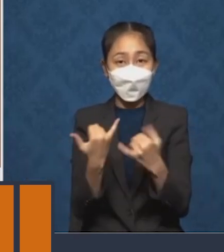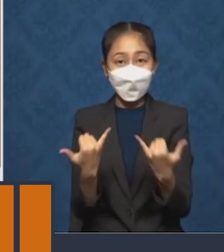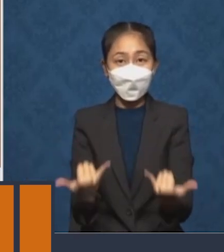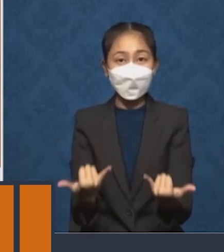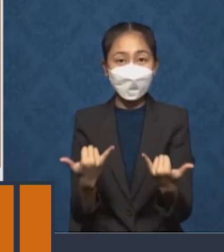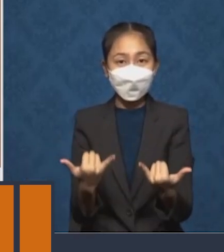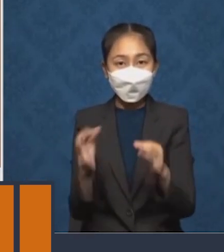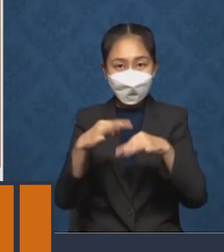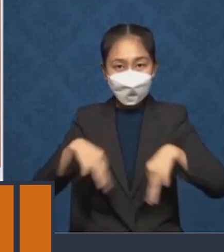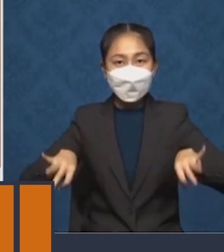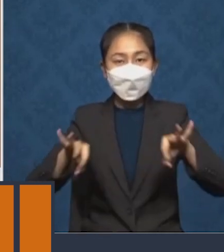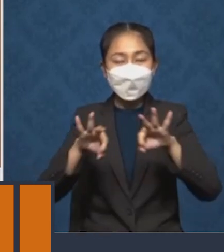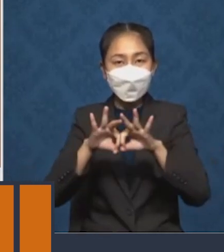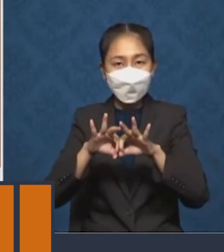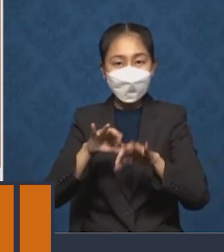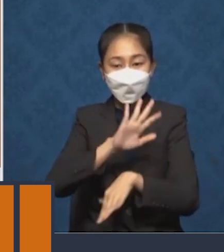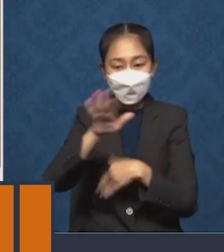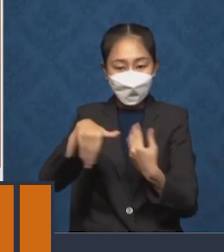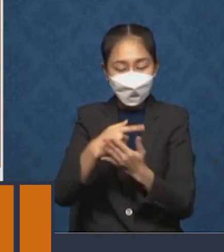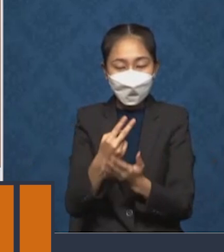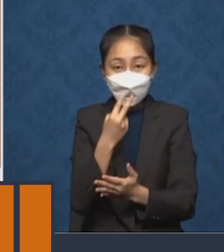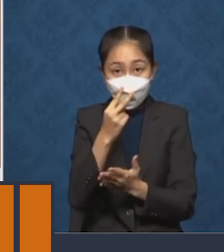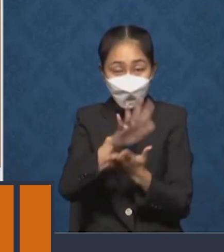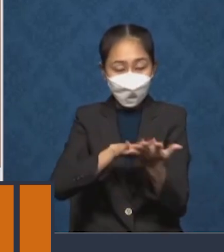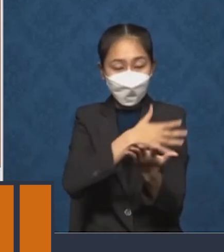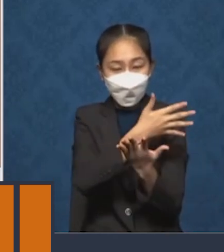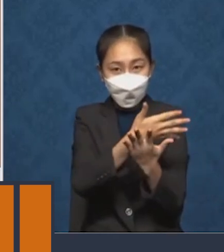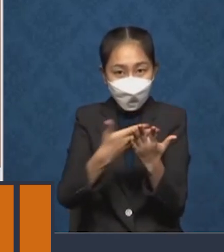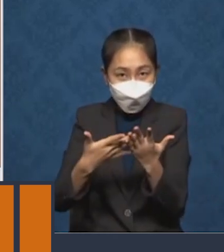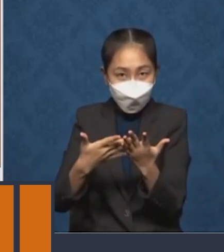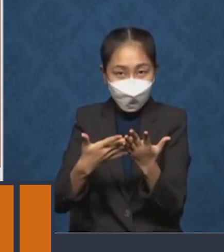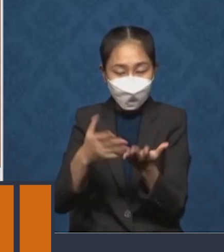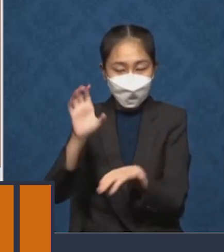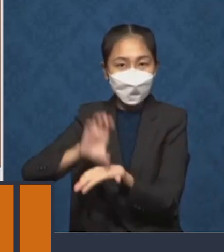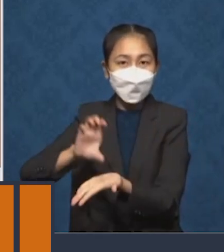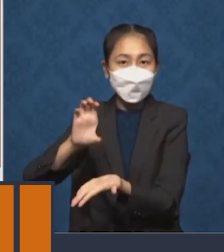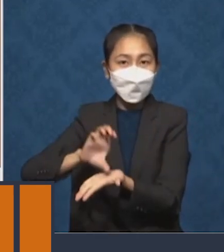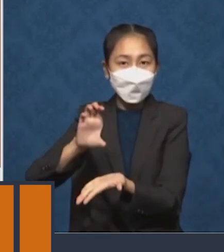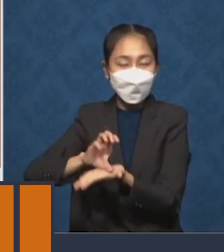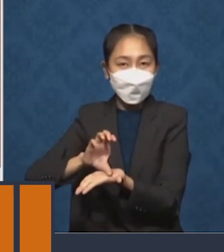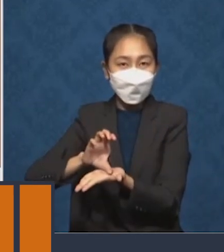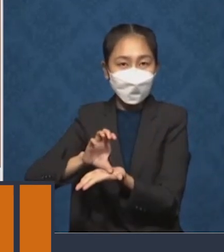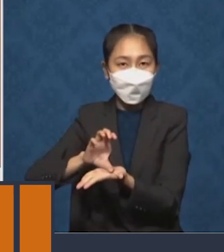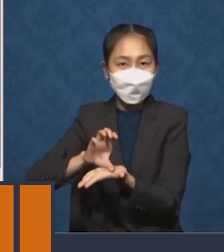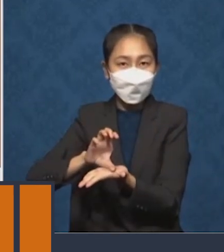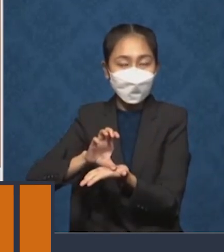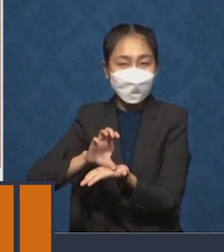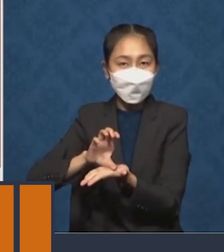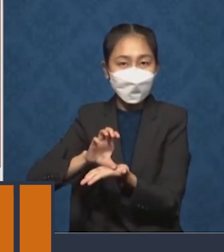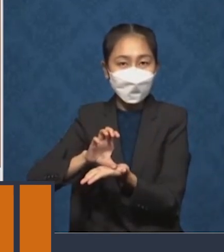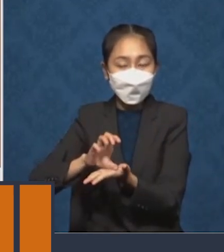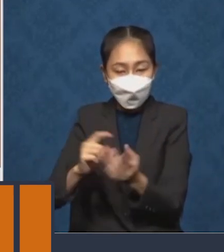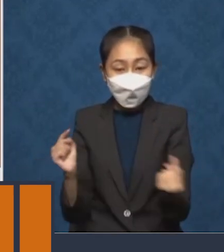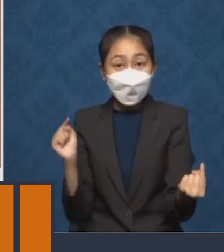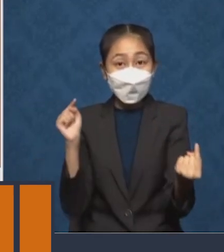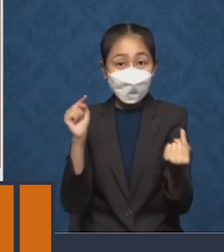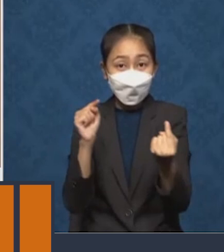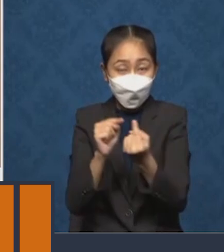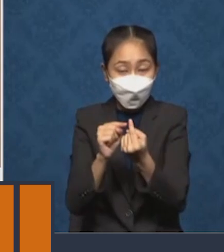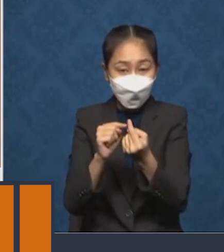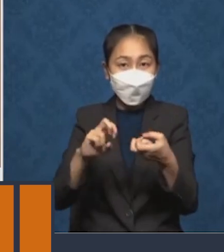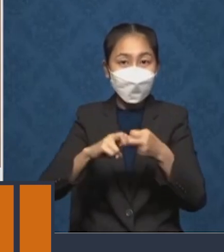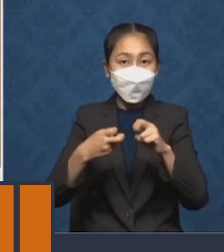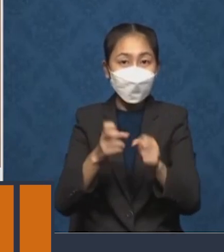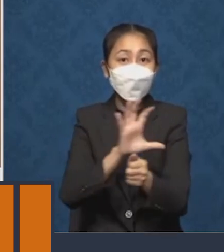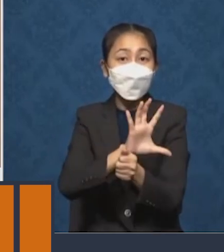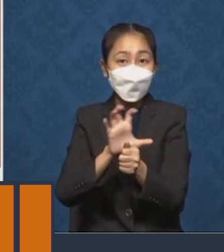ที่สำคัญค่ะที่เราควรที่จะต้องรื้อปรับโครงสร้างงบประมาณให้มีการตอบสนองกับวิกฤตแล้วก็จะทำนา